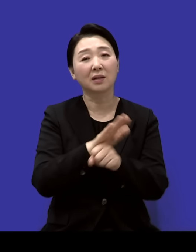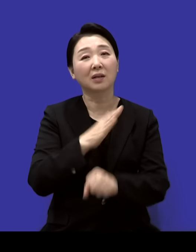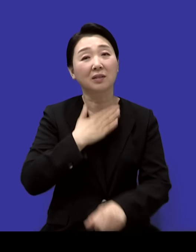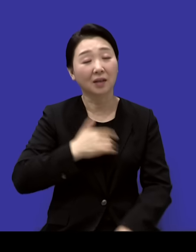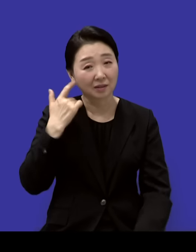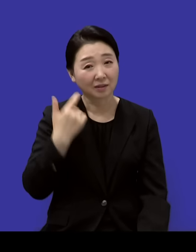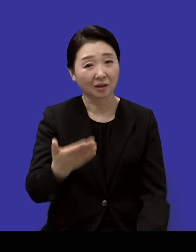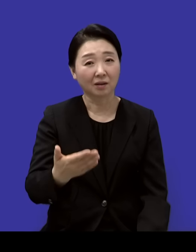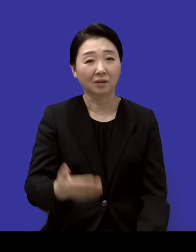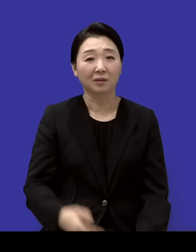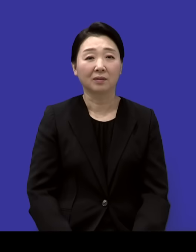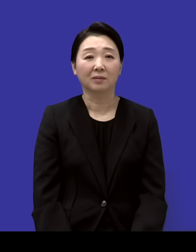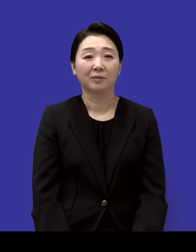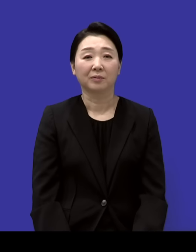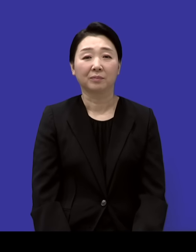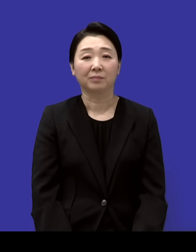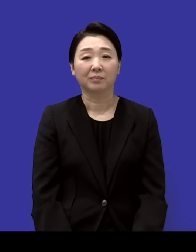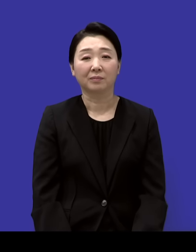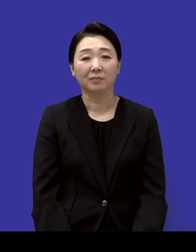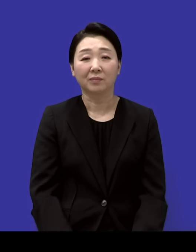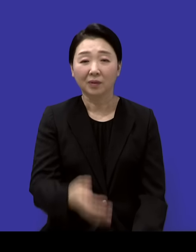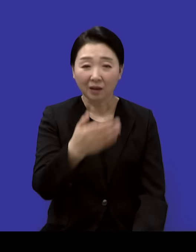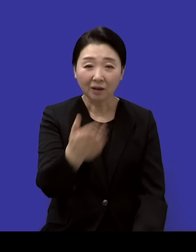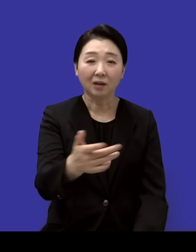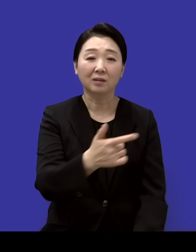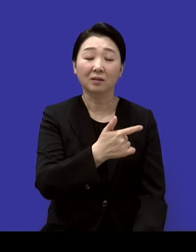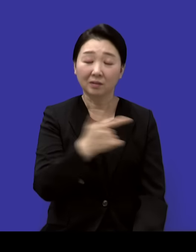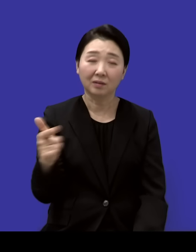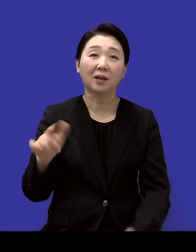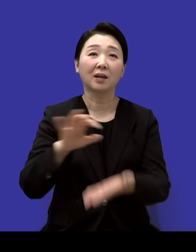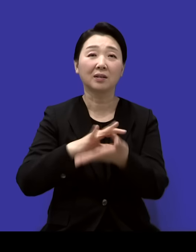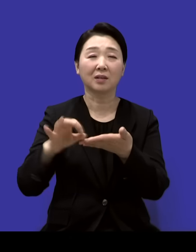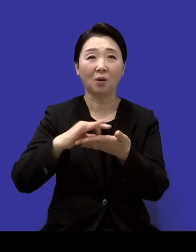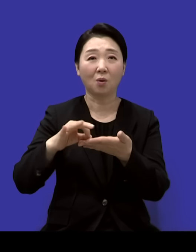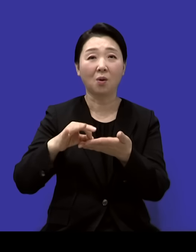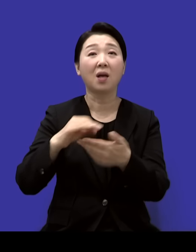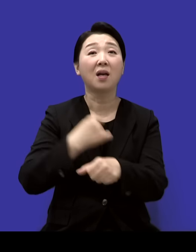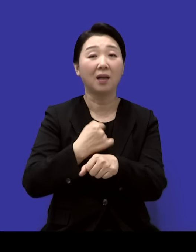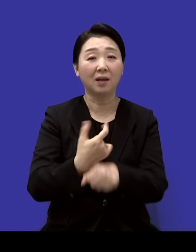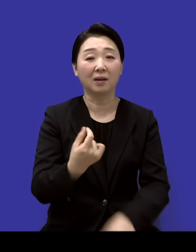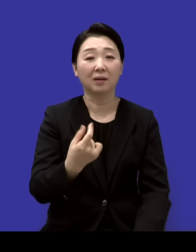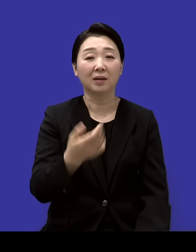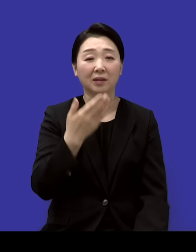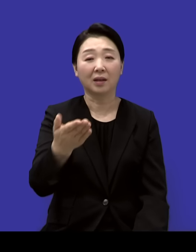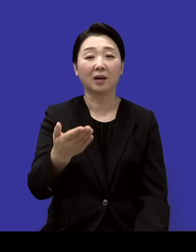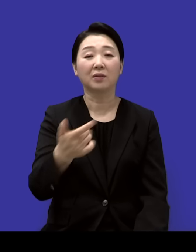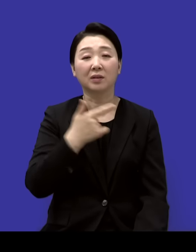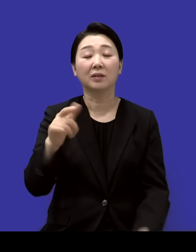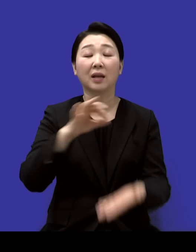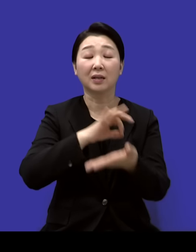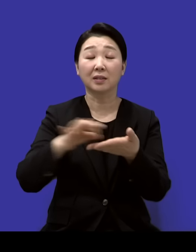아느냐 하면서 내가 너를 크게 들었을 것이다. 내가 너를 크게 들었을 것인데 왜